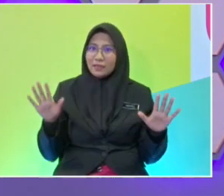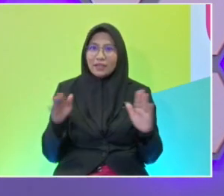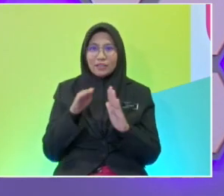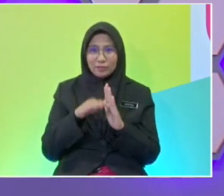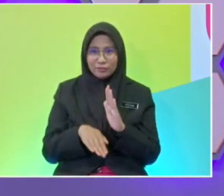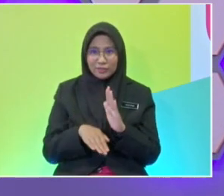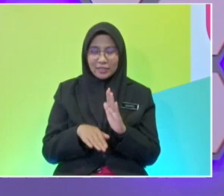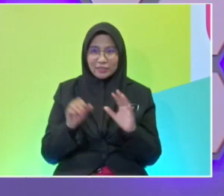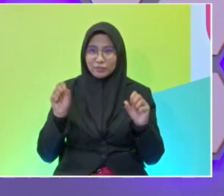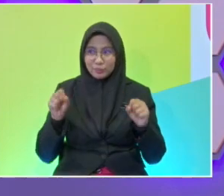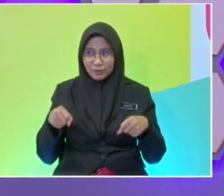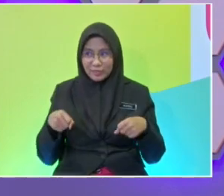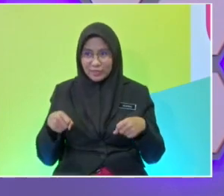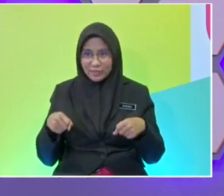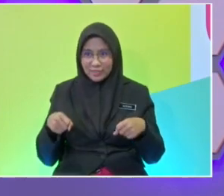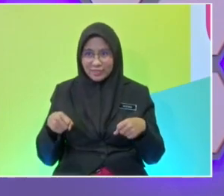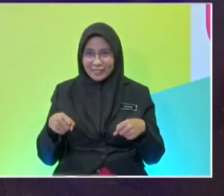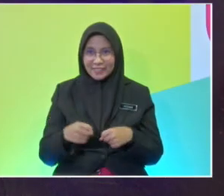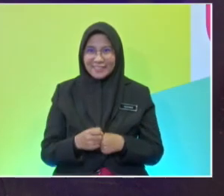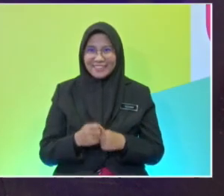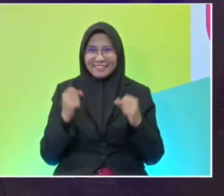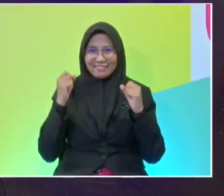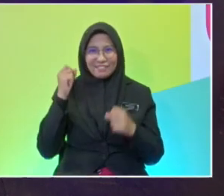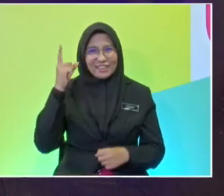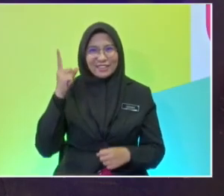paham kakak nih boleh Cikgu